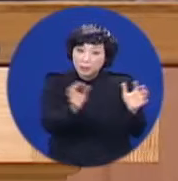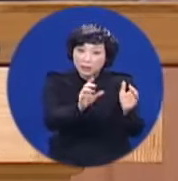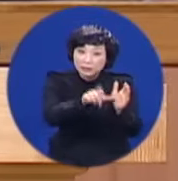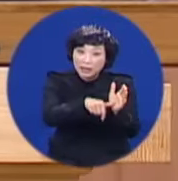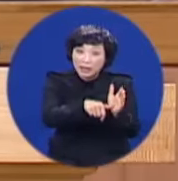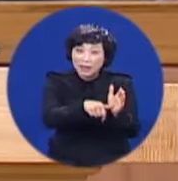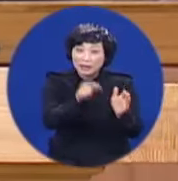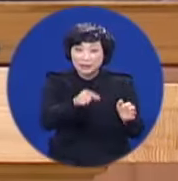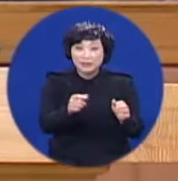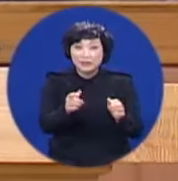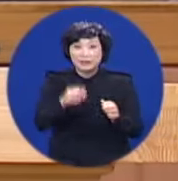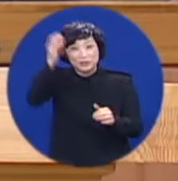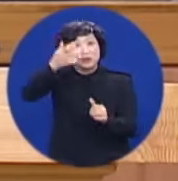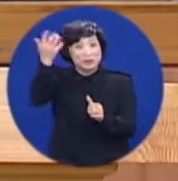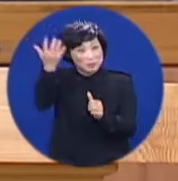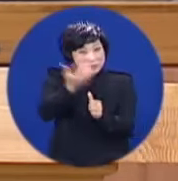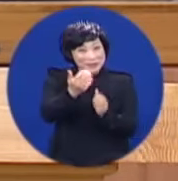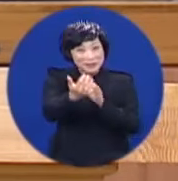만나기 전